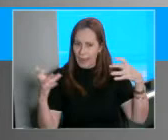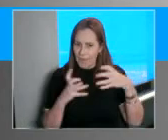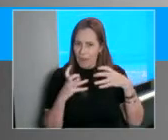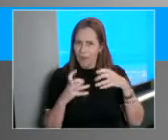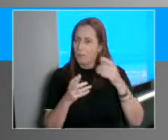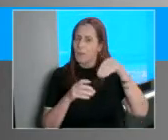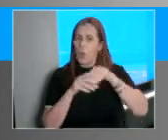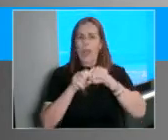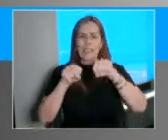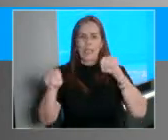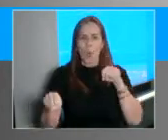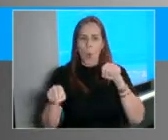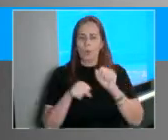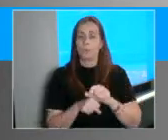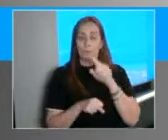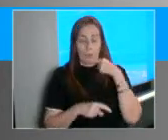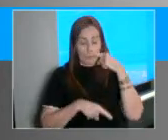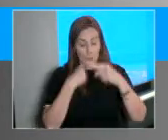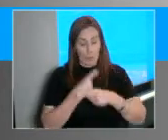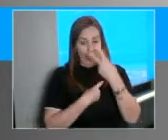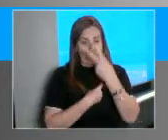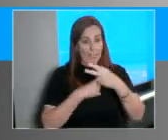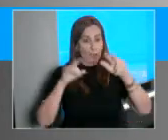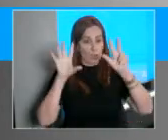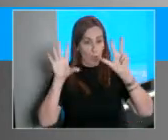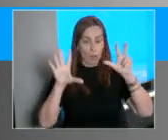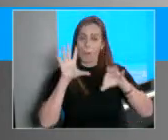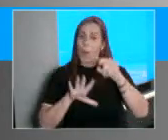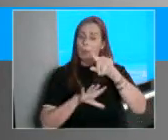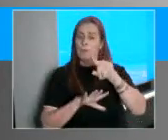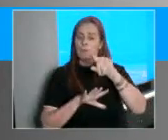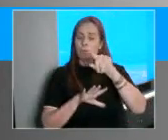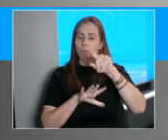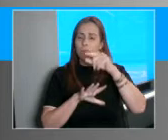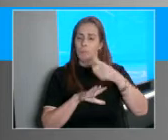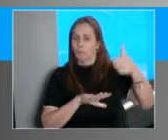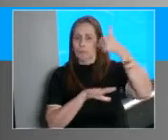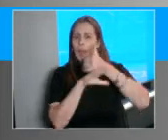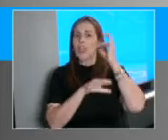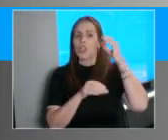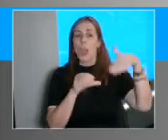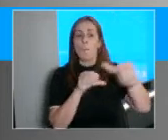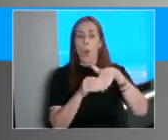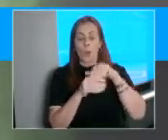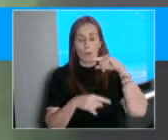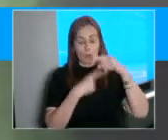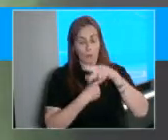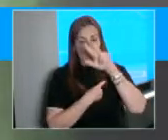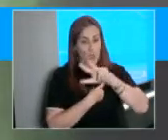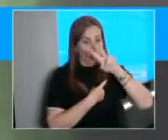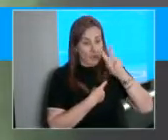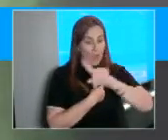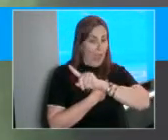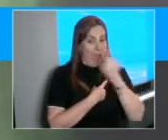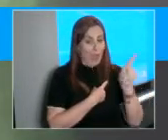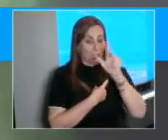במסגרת ההסתדרות הכללית. בשנת 1928 נבחרה למזכירת מועצת הפועלות ובשנים 1932